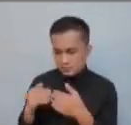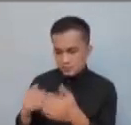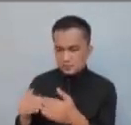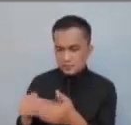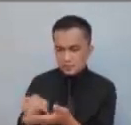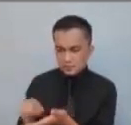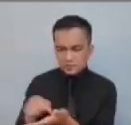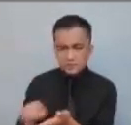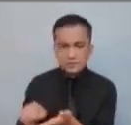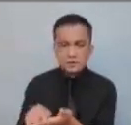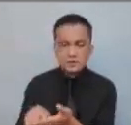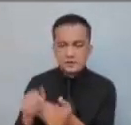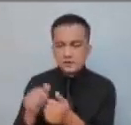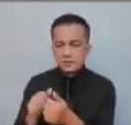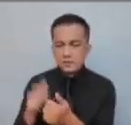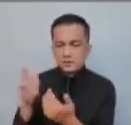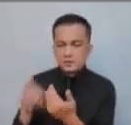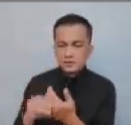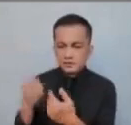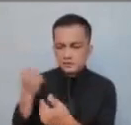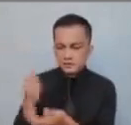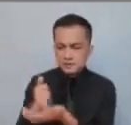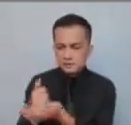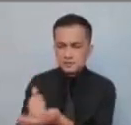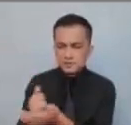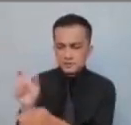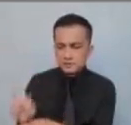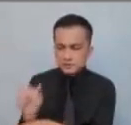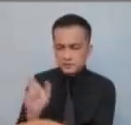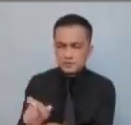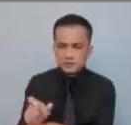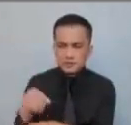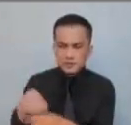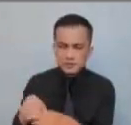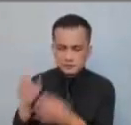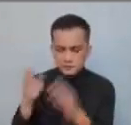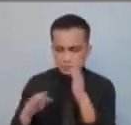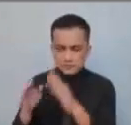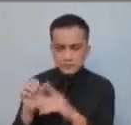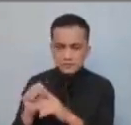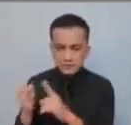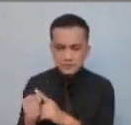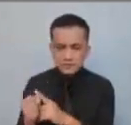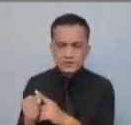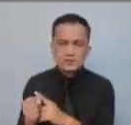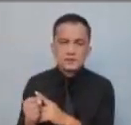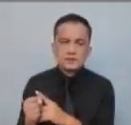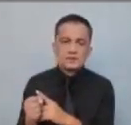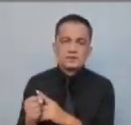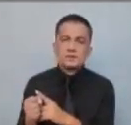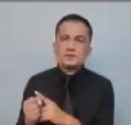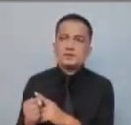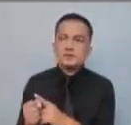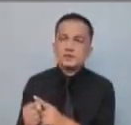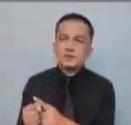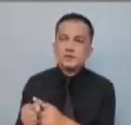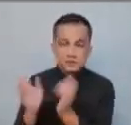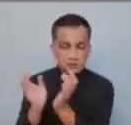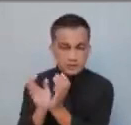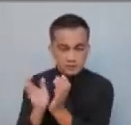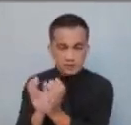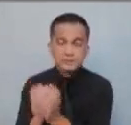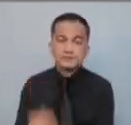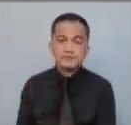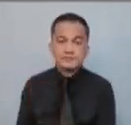ng programang Emergency Assistance to Individuals in Crisis Situation ng Department of Social Welfare and Development. Isinagawa